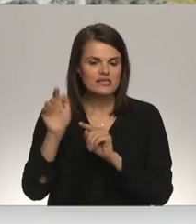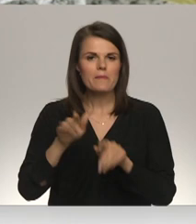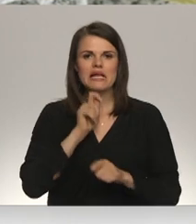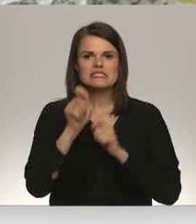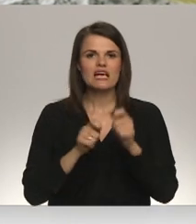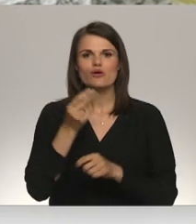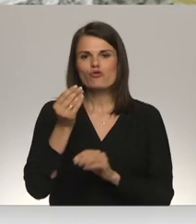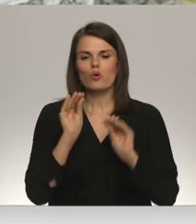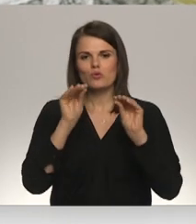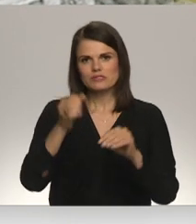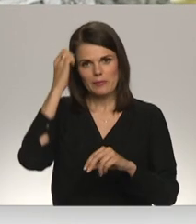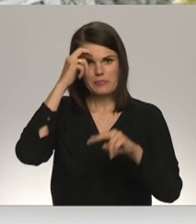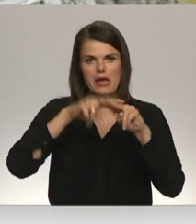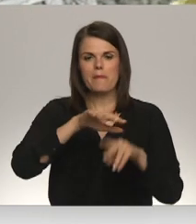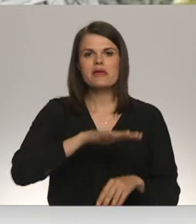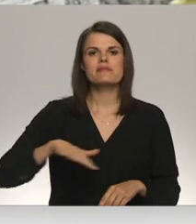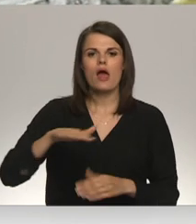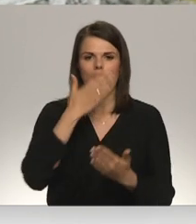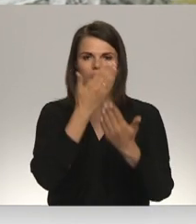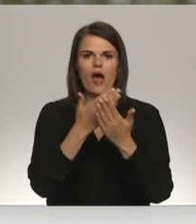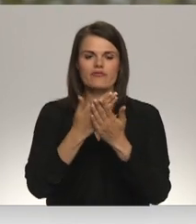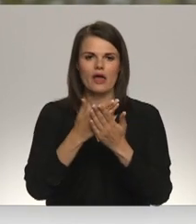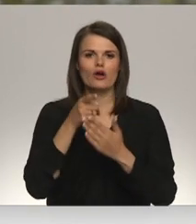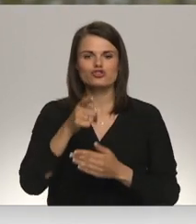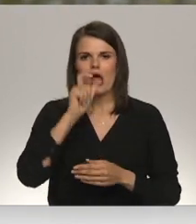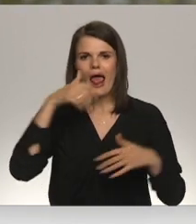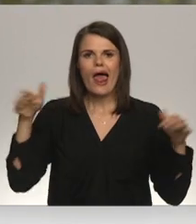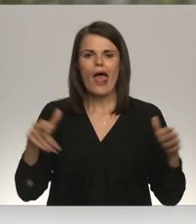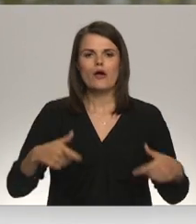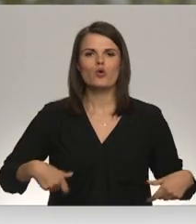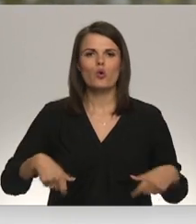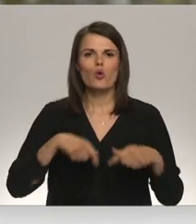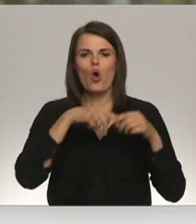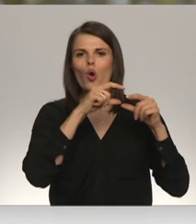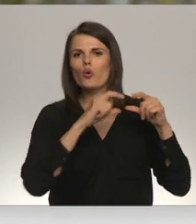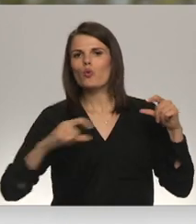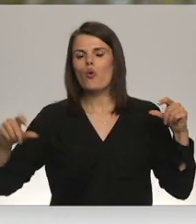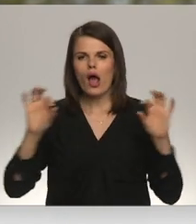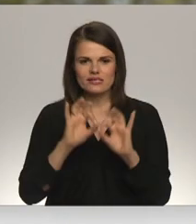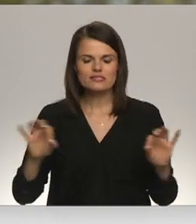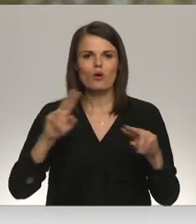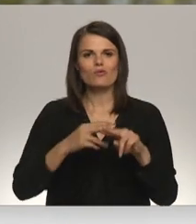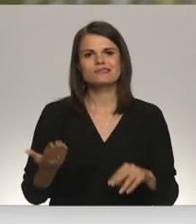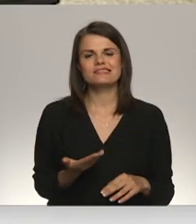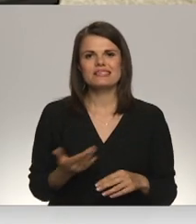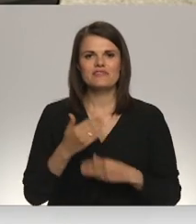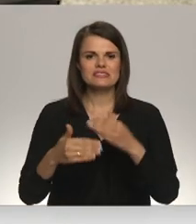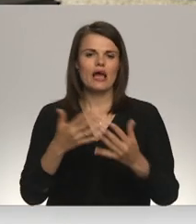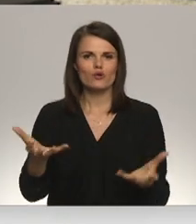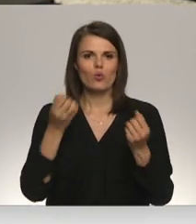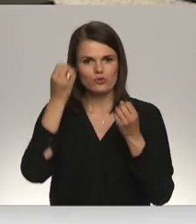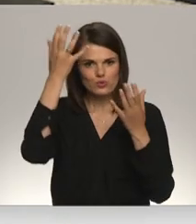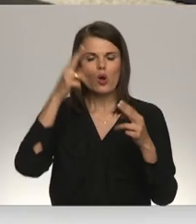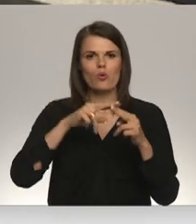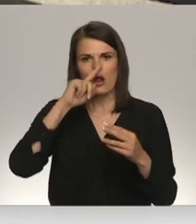saziedotajiem līdzekļiem uzstādīts piemineklis, kurā atainota ērgļu josta un dzīves gaitā gūtā atzinība, kā arī labiekārtota kapavieta, tā